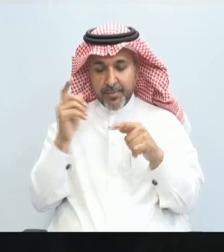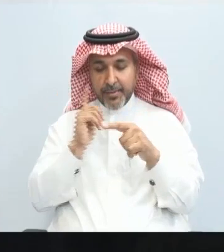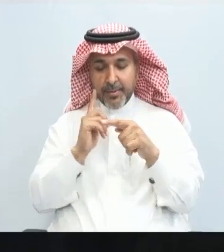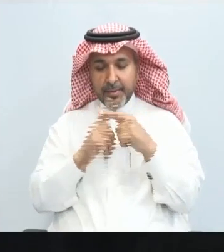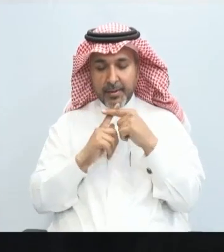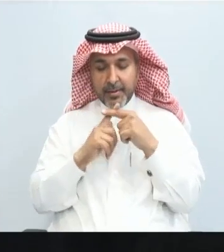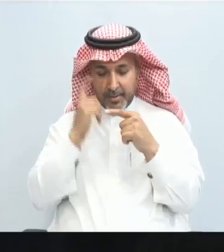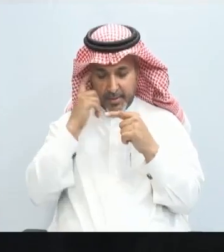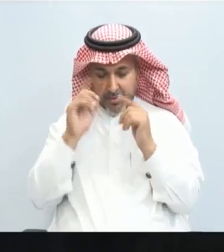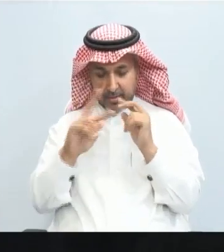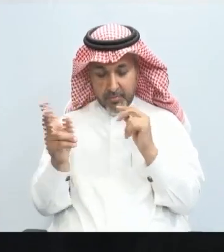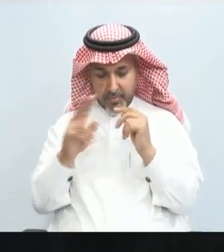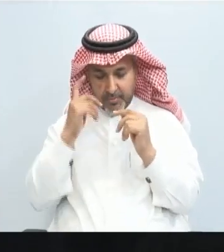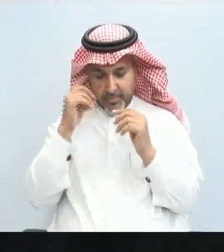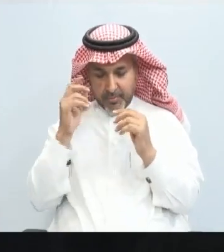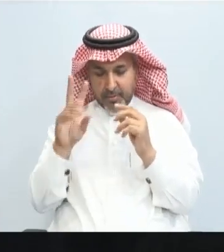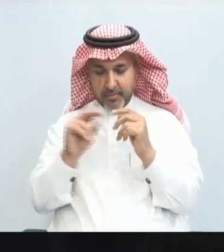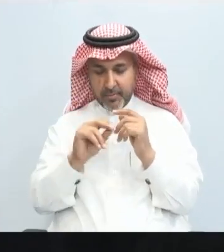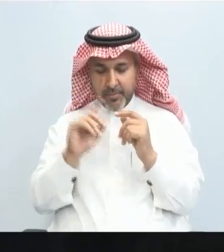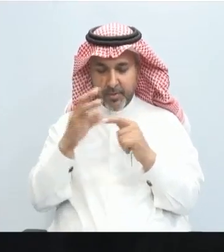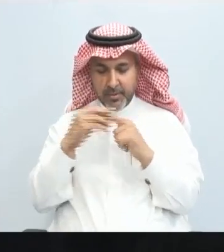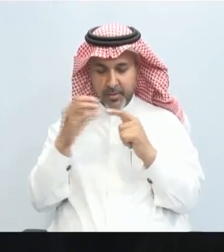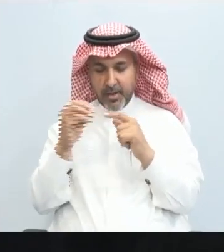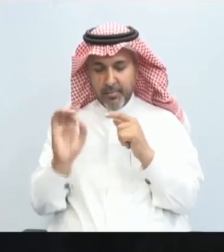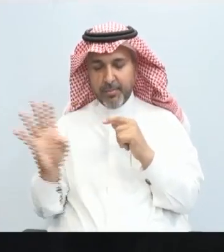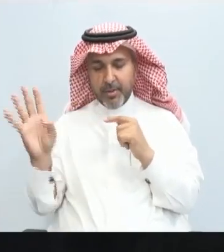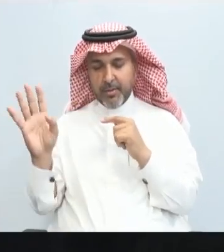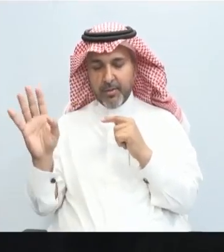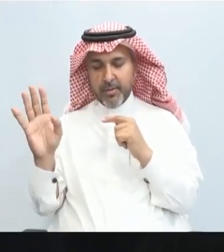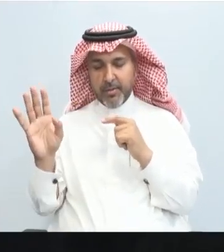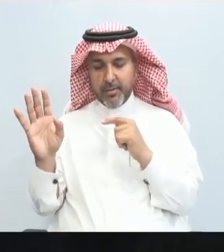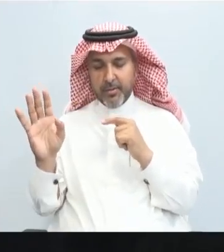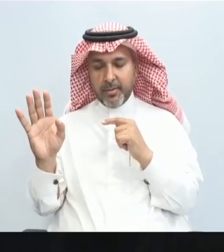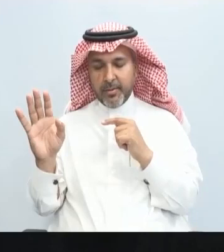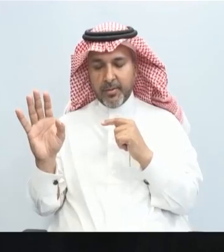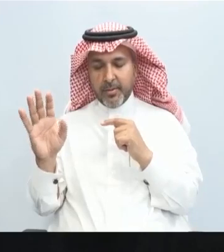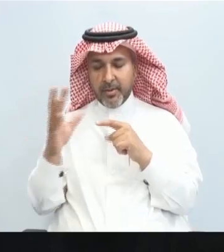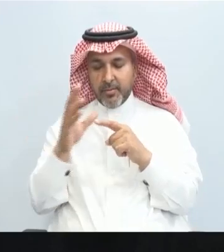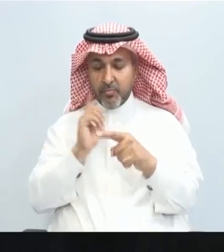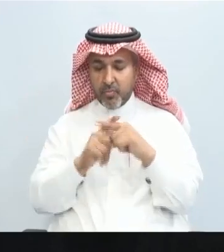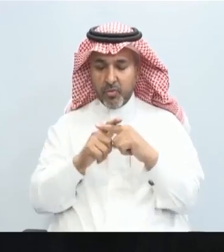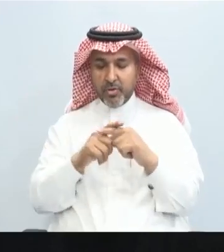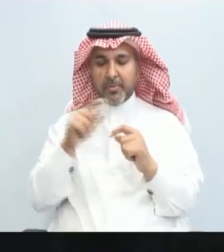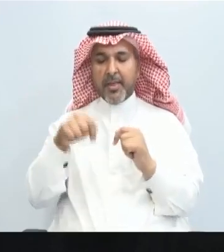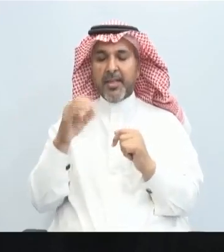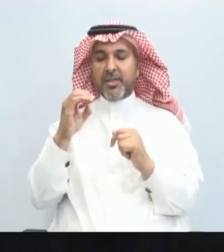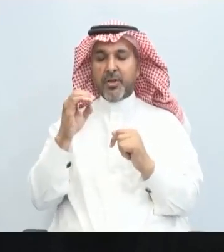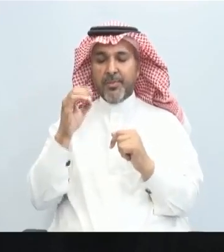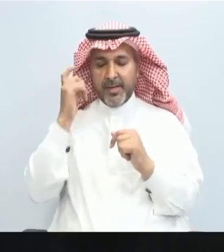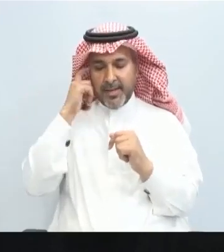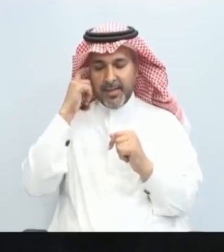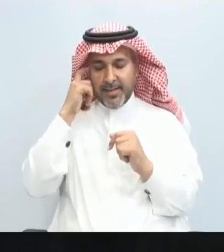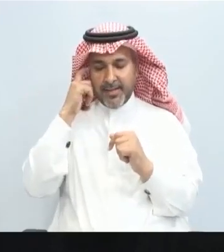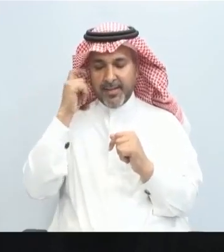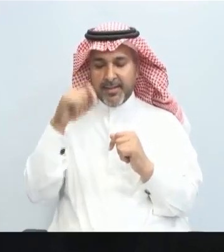او لا يقبله اذا كان يقبله فهو حل مقبول واذا كان يرفضه فهو حل مرفوض ولا يكفي اني والله لقيت واحد مقبول اذا